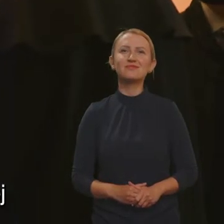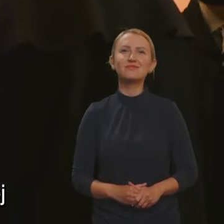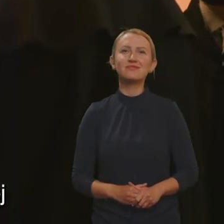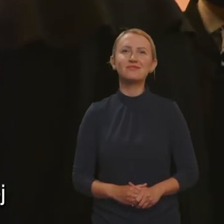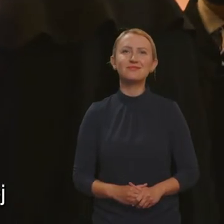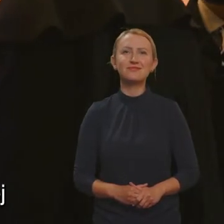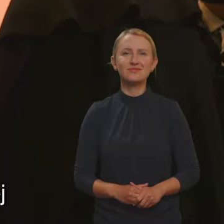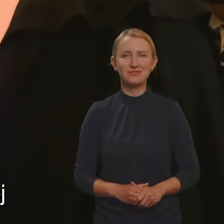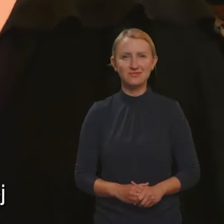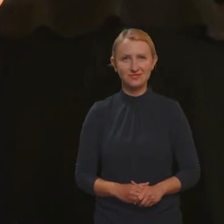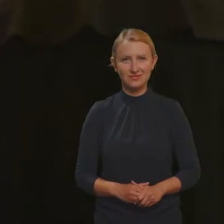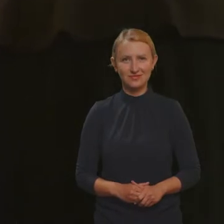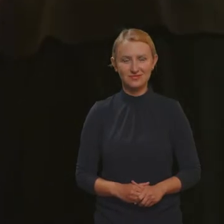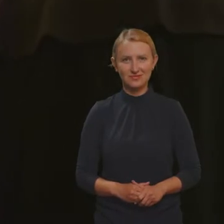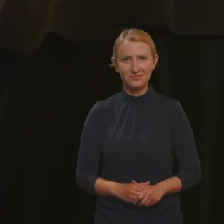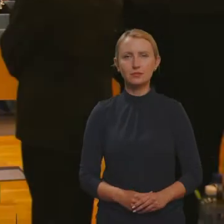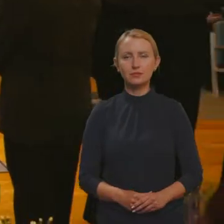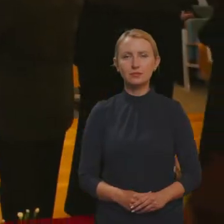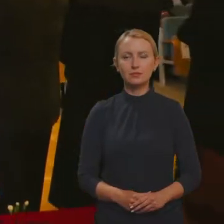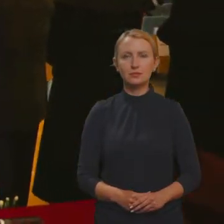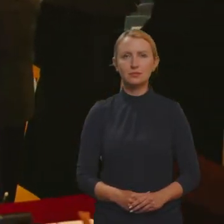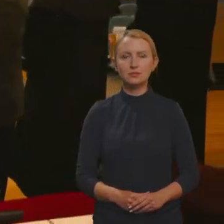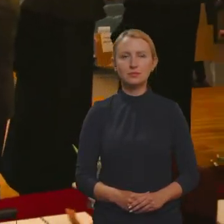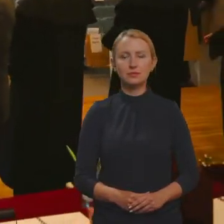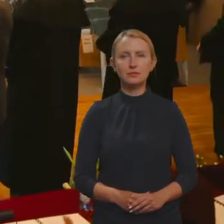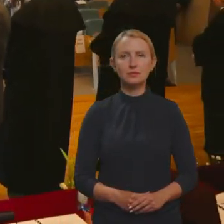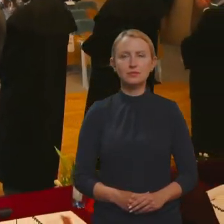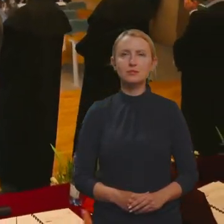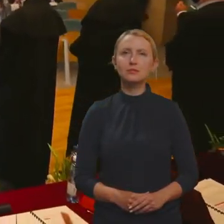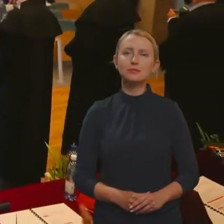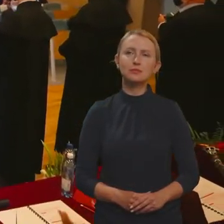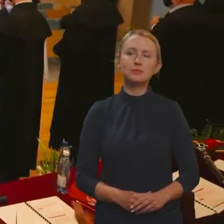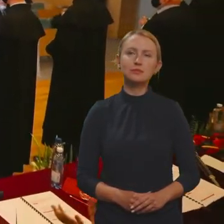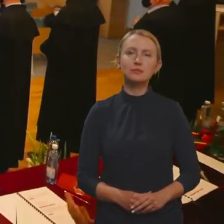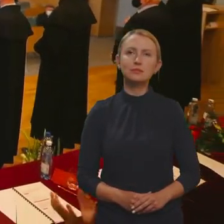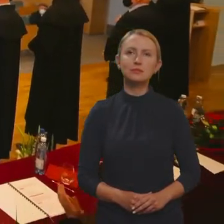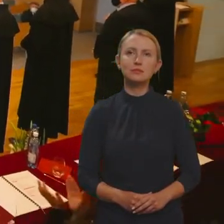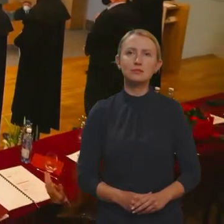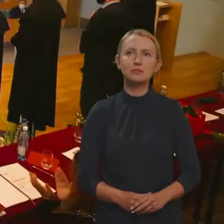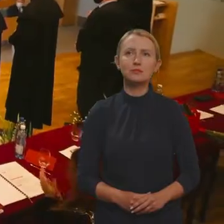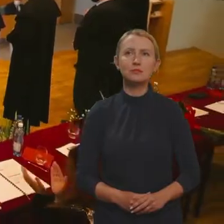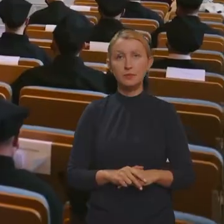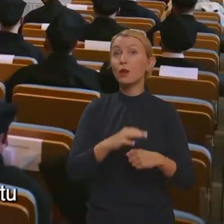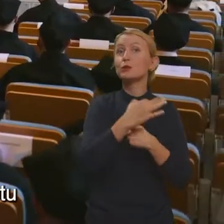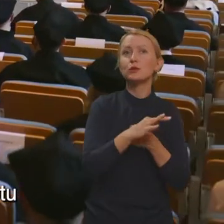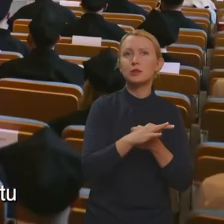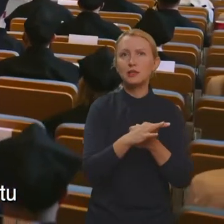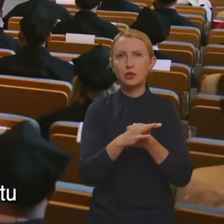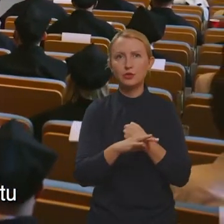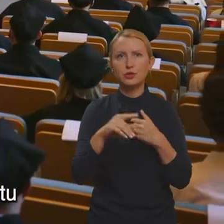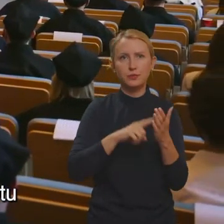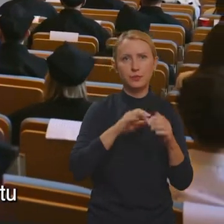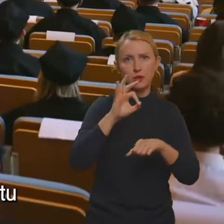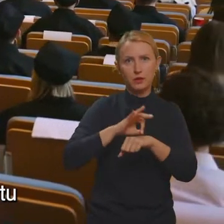tenisie stołowym, siatkówce plażowej kobiet. Kilka medali uzyskały studentki w lekkiej atletyce. Drodzy studenci i doktoranci, w imieniu